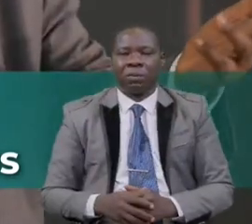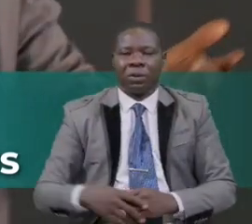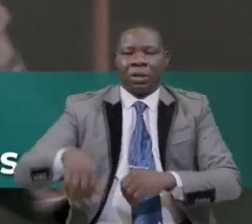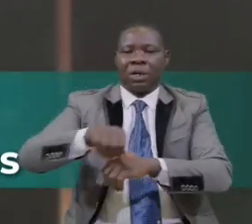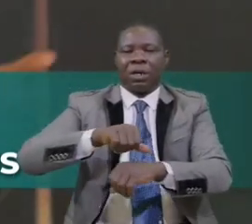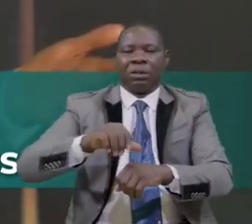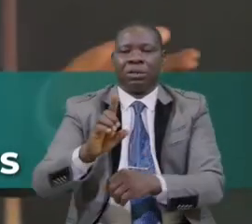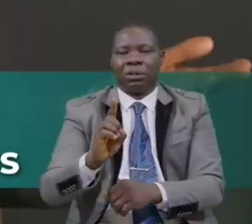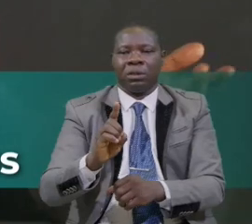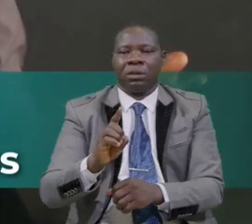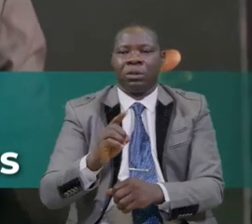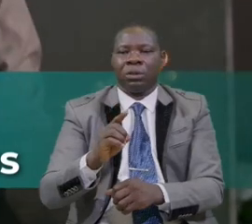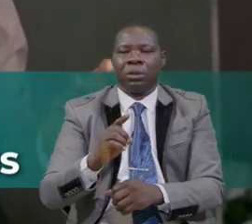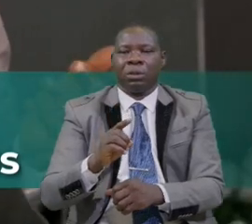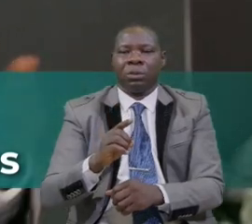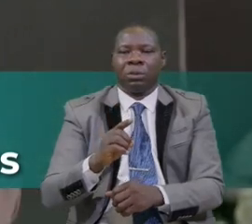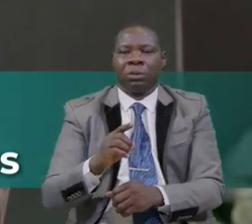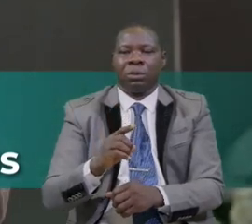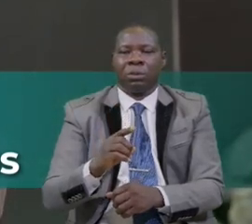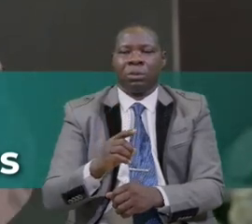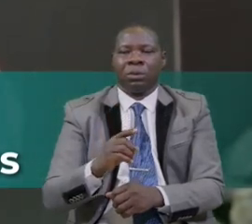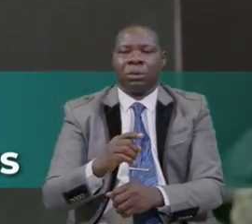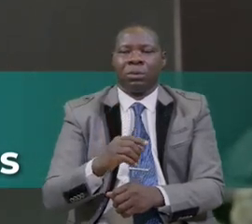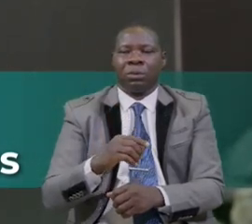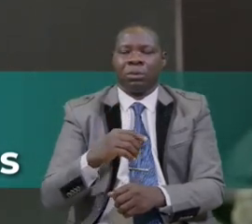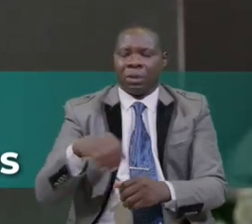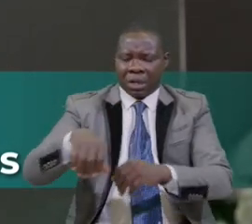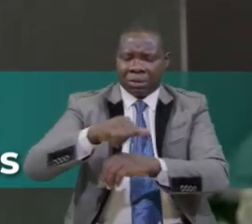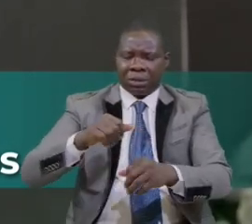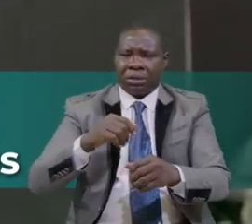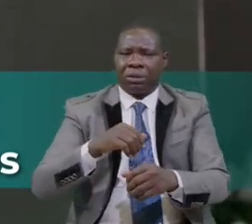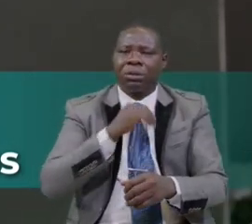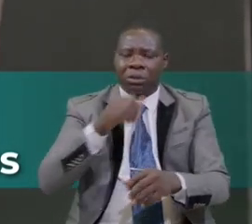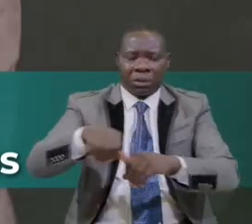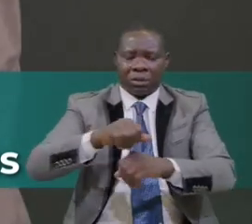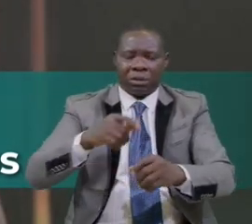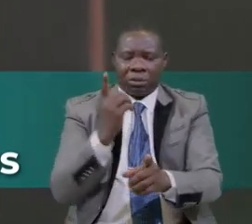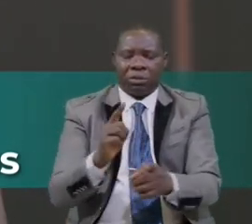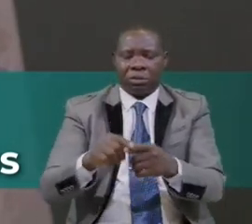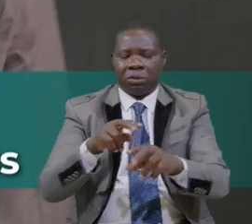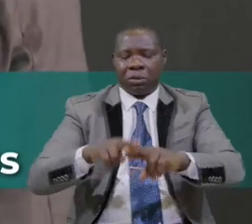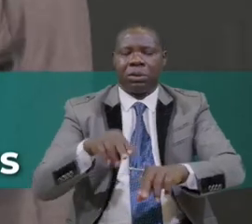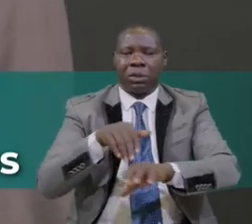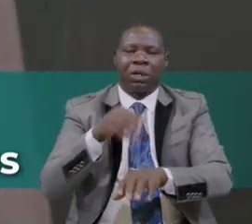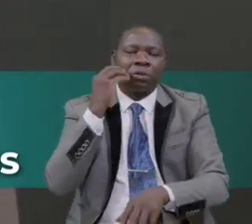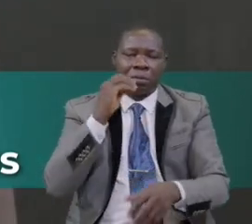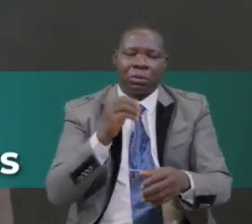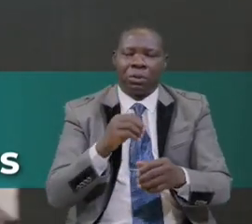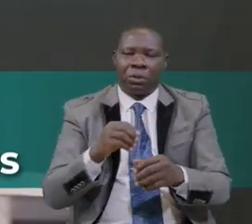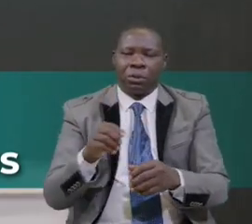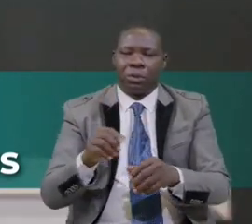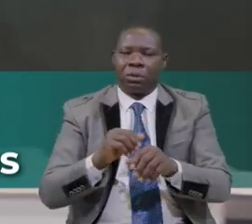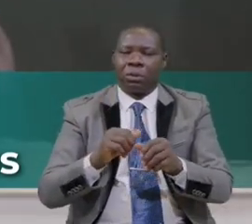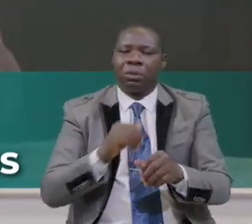Le messager consumé et impacté, ouin, pour transformer plusieurs nations, n'est pas ouin pour s'asseoir à la maison et faire quelque chose.